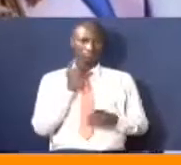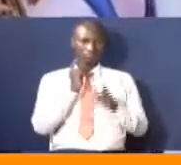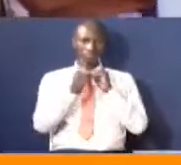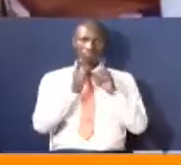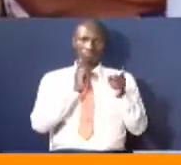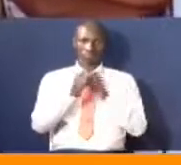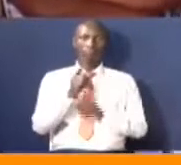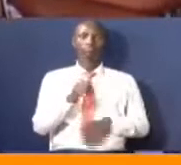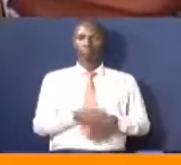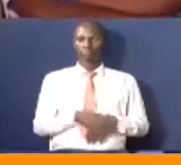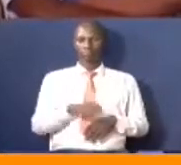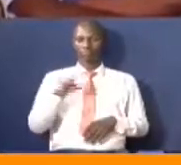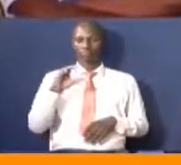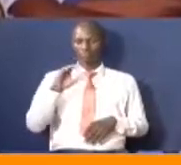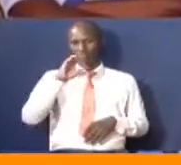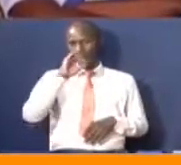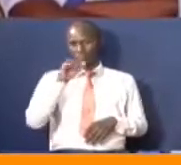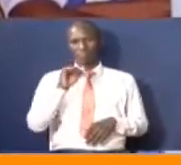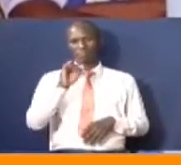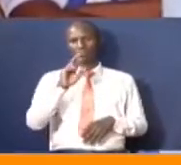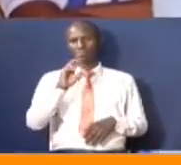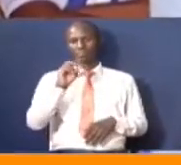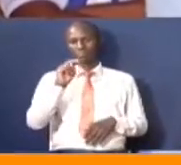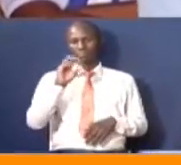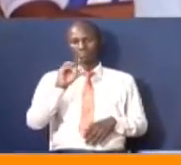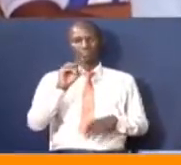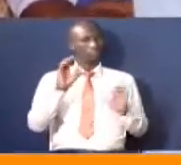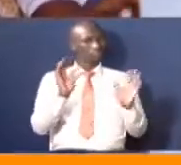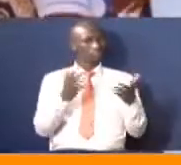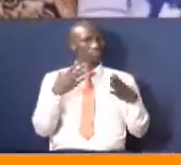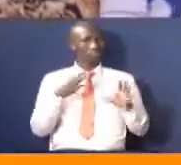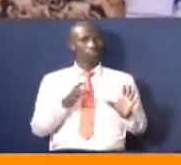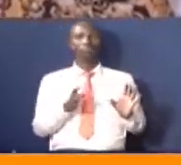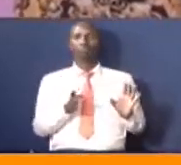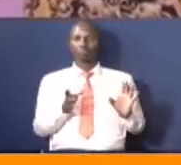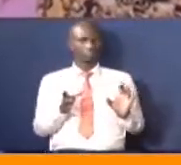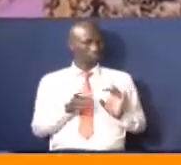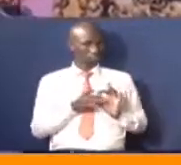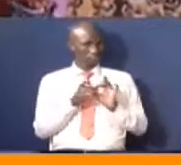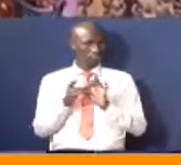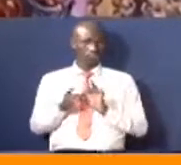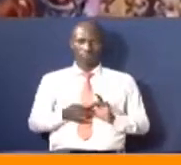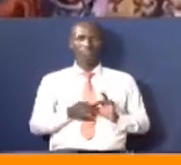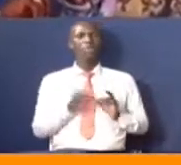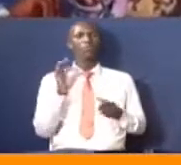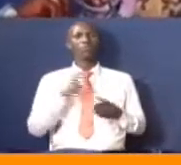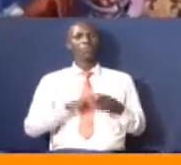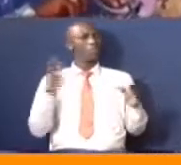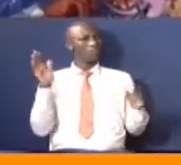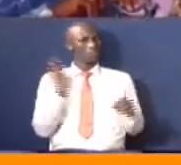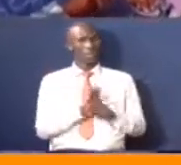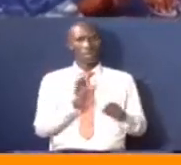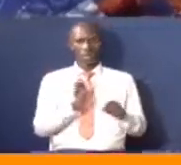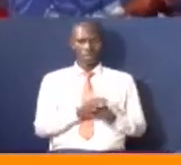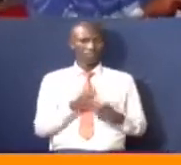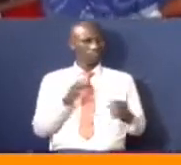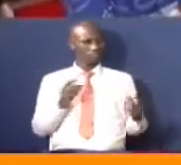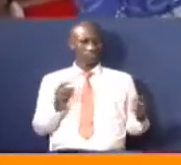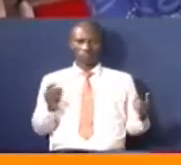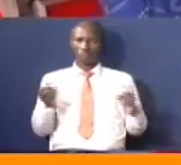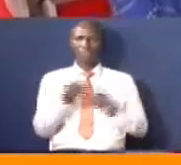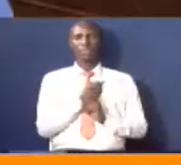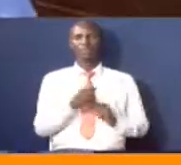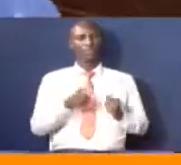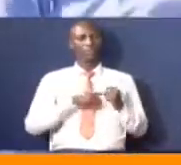Cyrus Jirongo Niwathuthya enende makwatane na kubikia kuikithia kana ni maku na kula. Kwa wingi kubikia kilungu cha miongo dhanda tu yulu